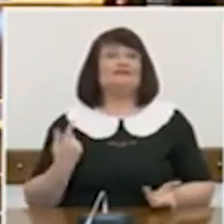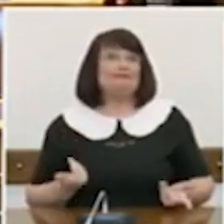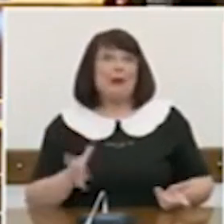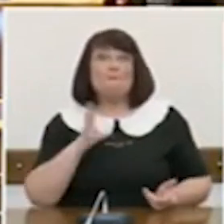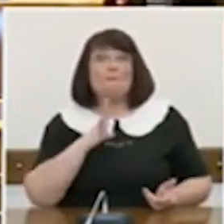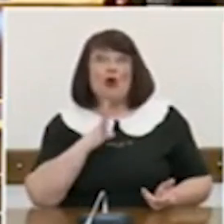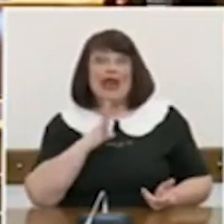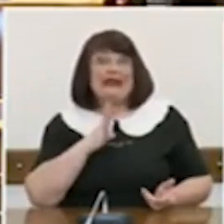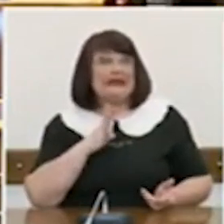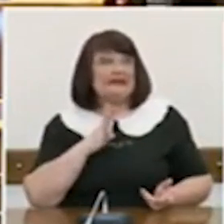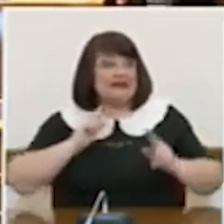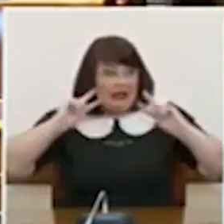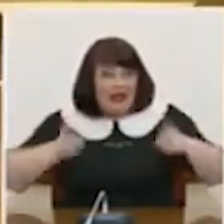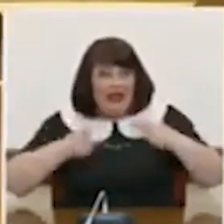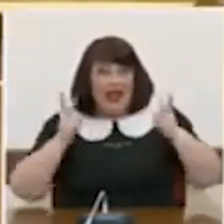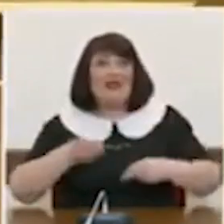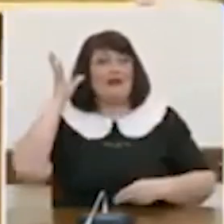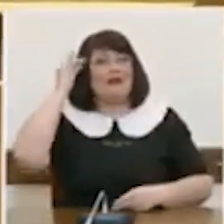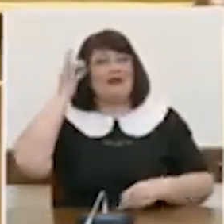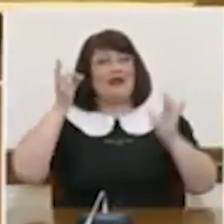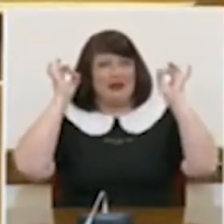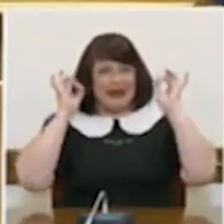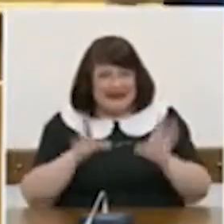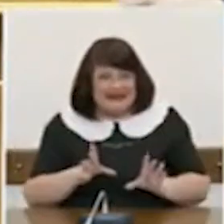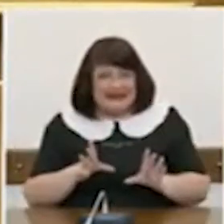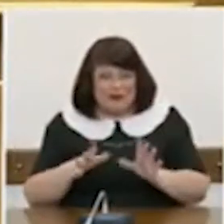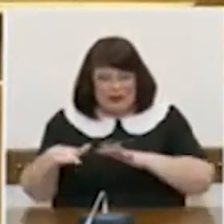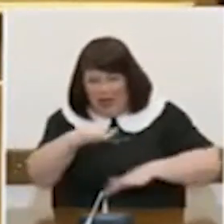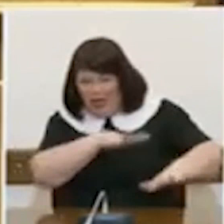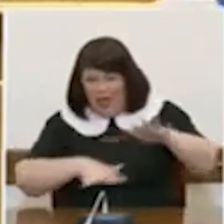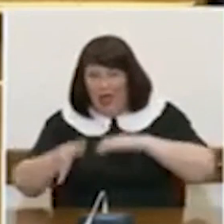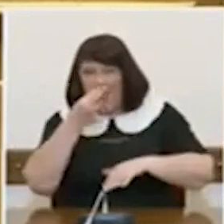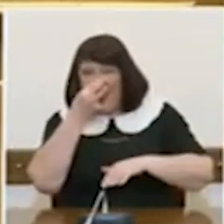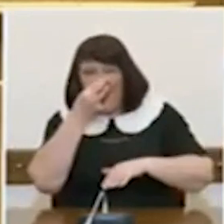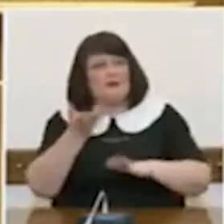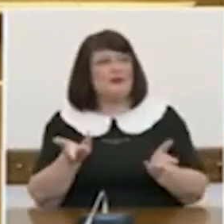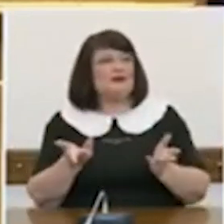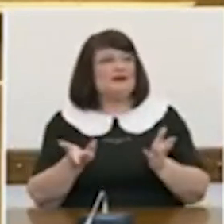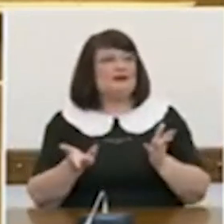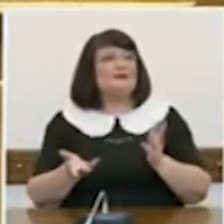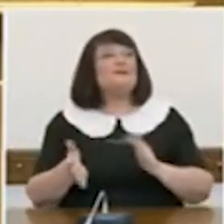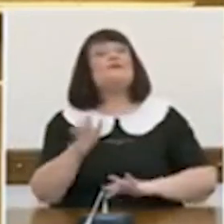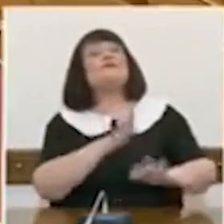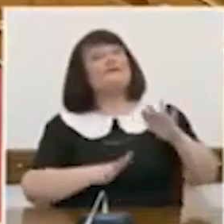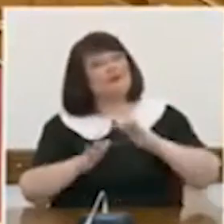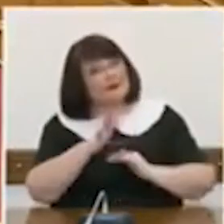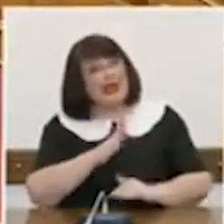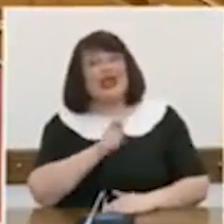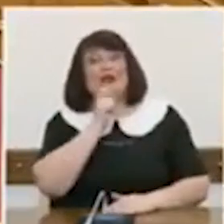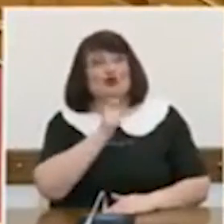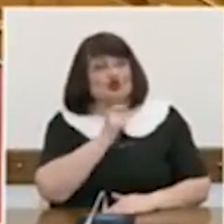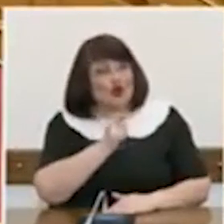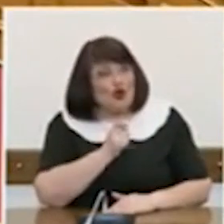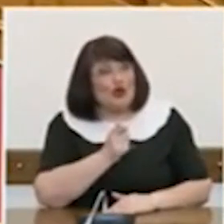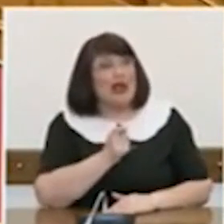Πρωθυπουργέ, δεν θα μαθαίναμε τίποτα για τα λαμόγια. Ήταν, το βραβεύσατε. Ήταν ο Αυτιάς, ήταν ο Σπανάκης, ήταν και οι άνθρωποι δικοί